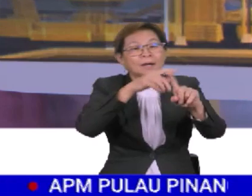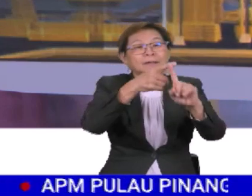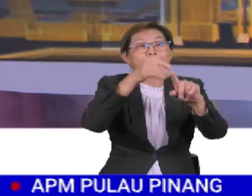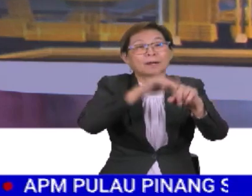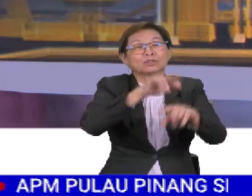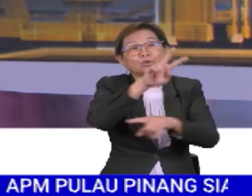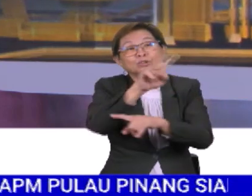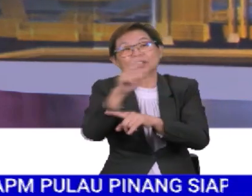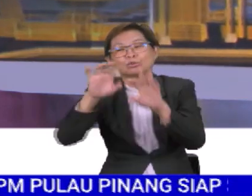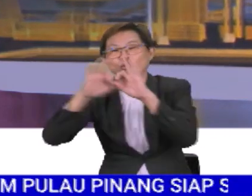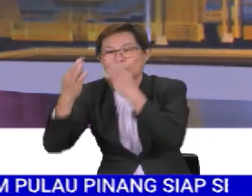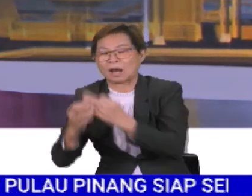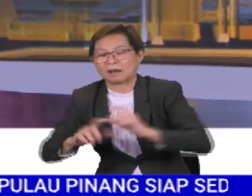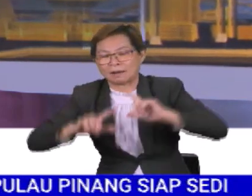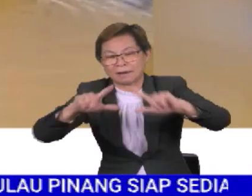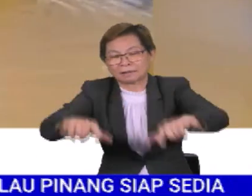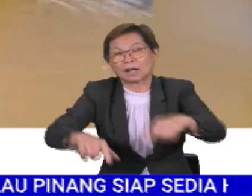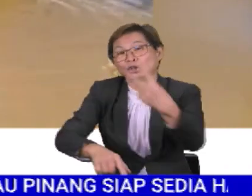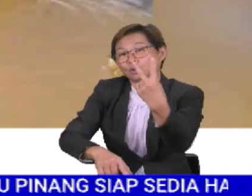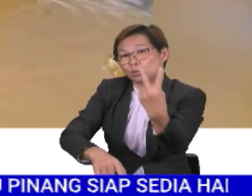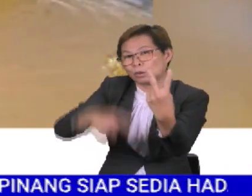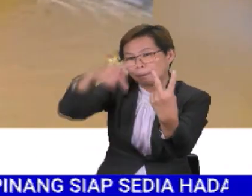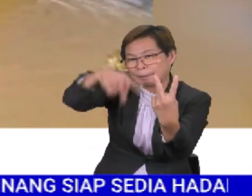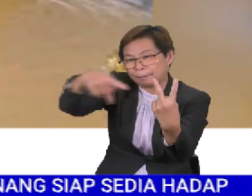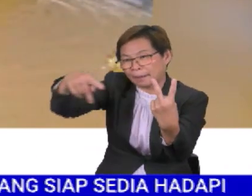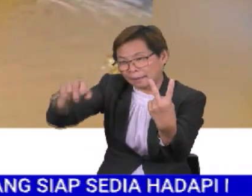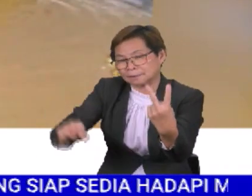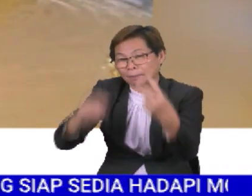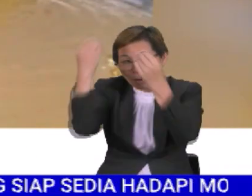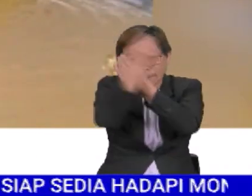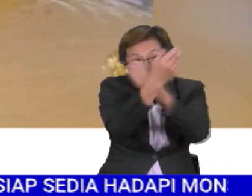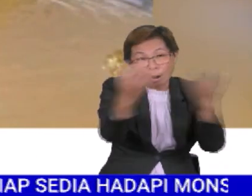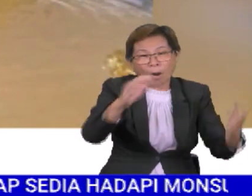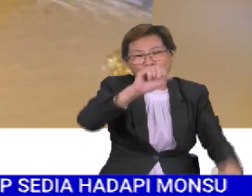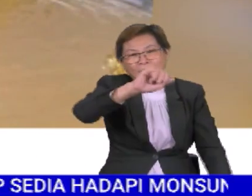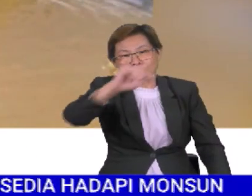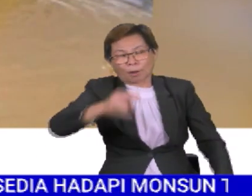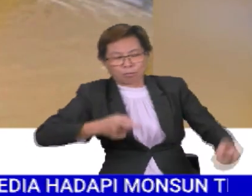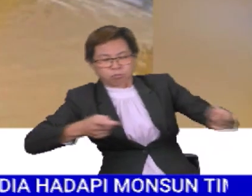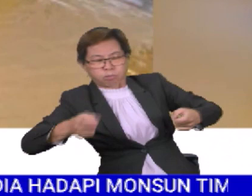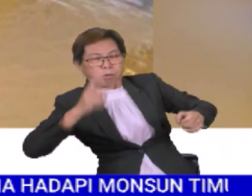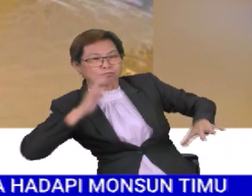direkotkan di 2 PPS menurut Lumajang